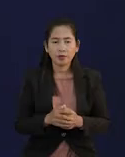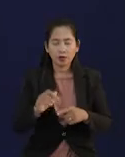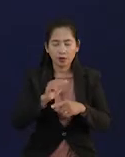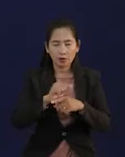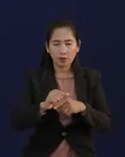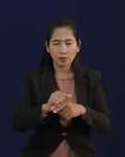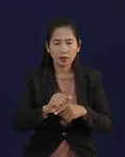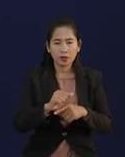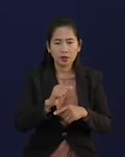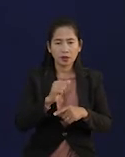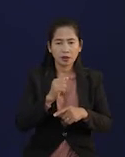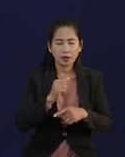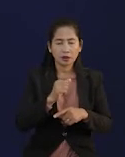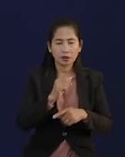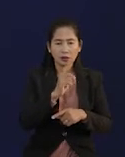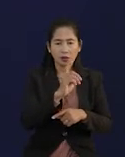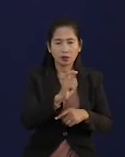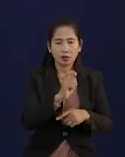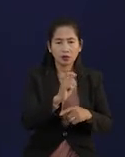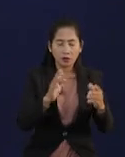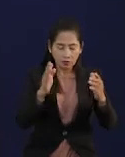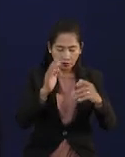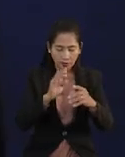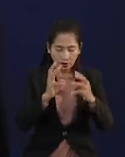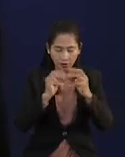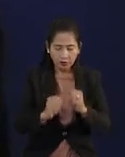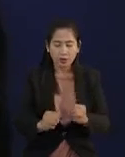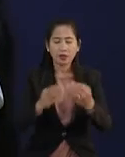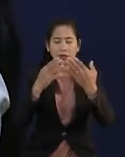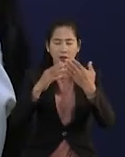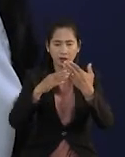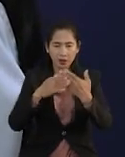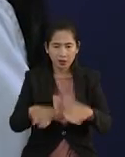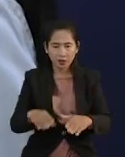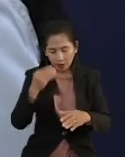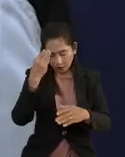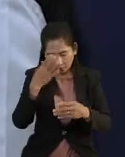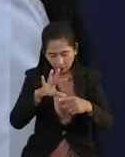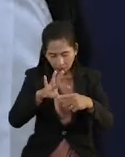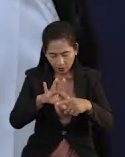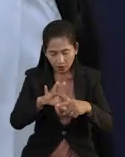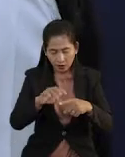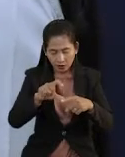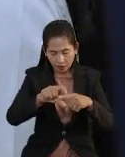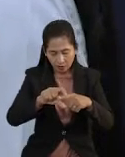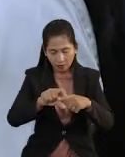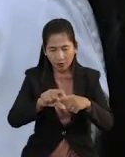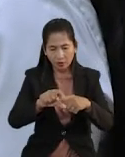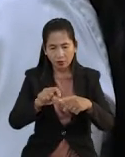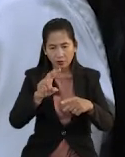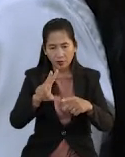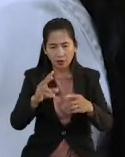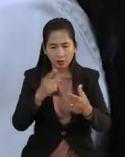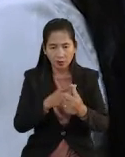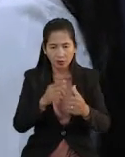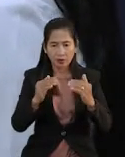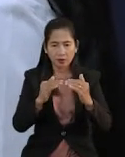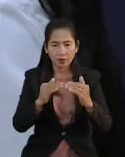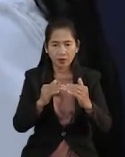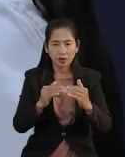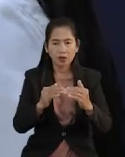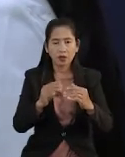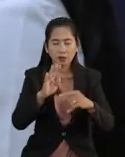hát ti chấm nôi khó, bảo vị thi chạy, đàm bay rô bảo phía phi đàm bầu, xa mà